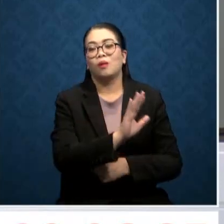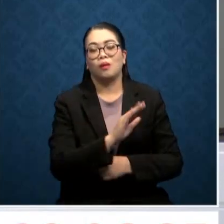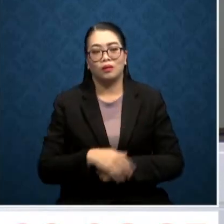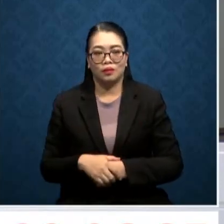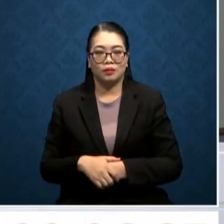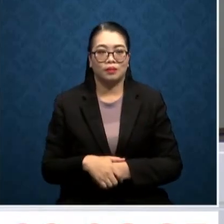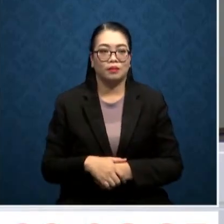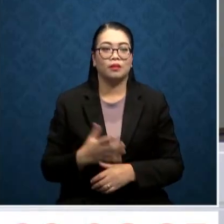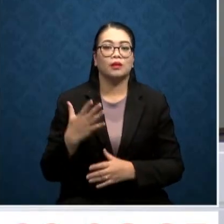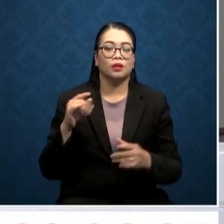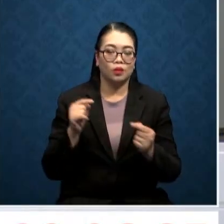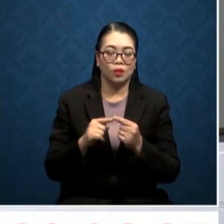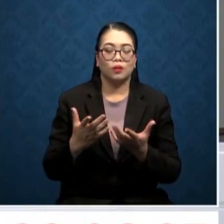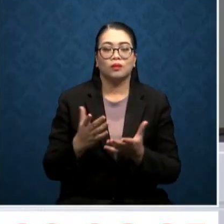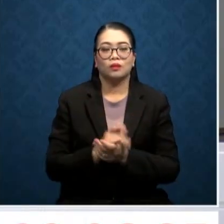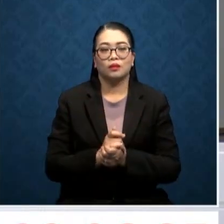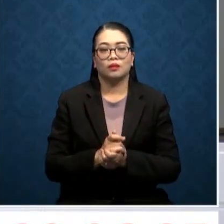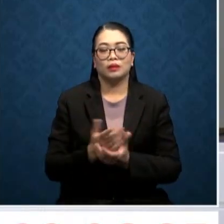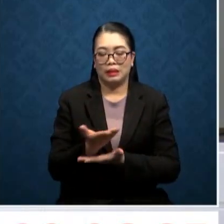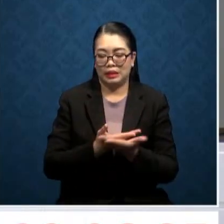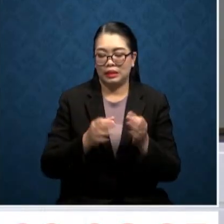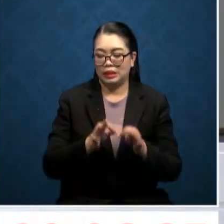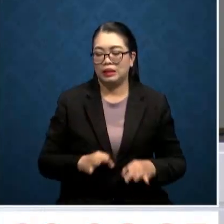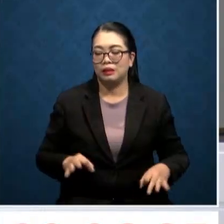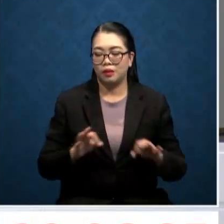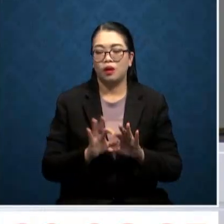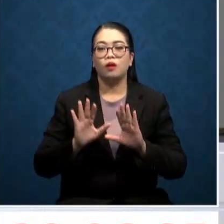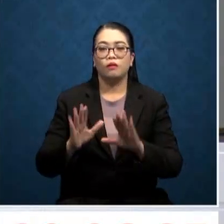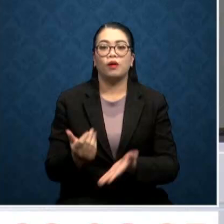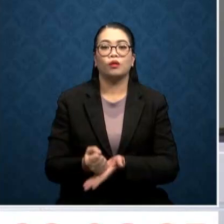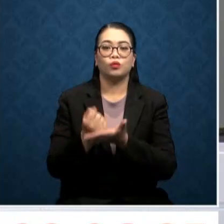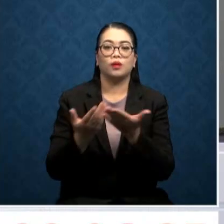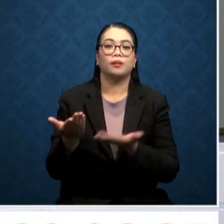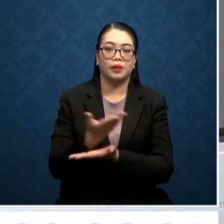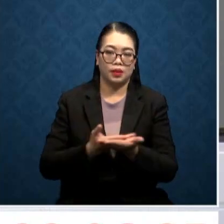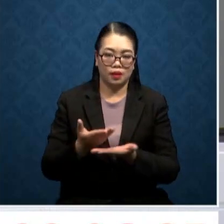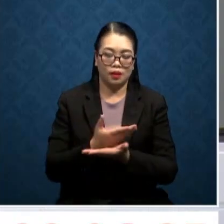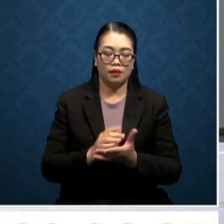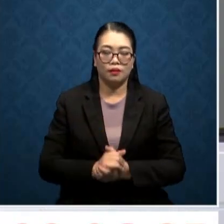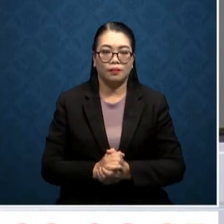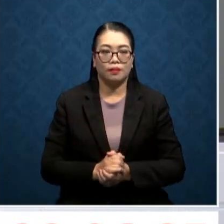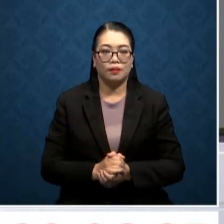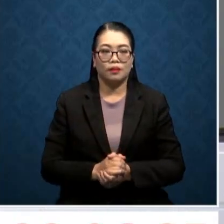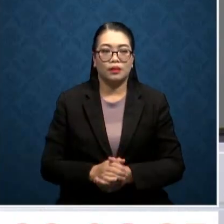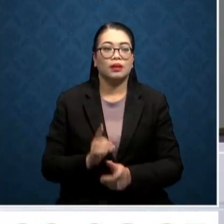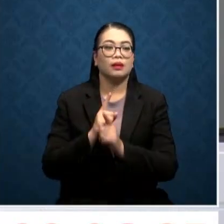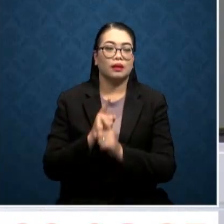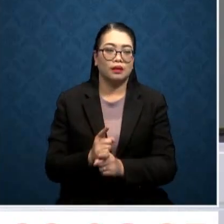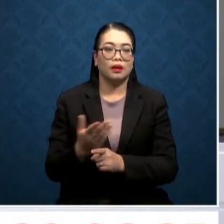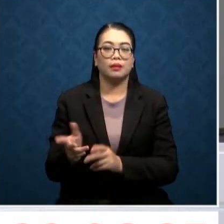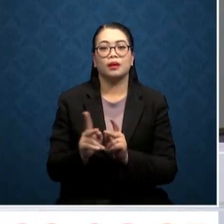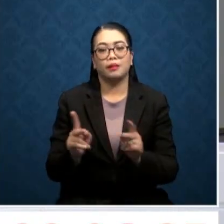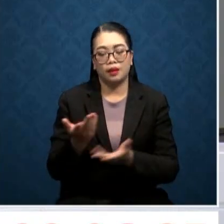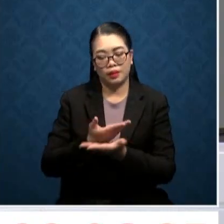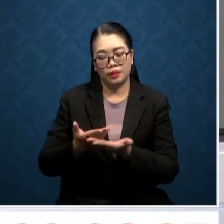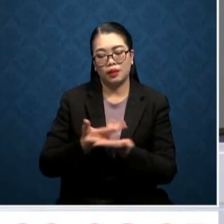นูญศาลทหารโดยเฉพาะในประเด็นที่สำคัญก็ฝากช่วยพิจารณาด้วยครับอย่างไรก็ตามเมื่อกรรมการพิจ